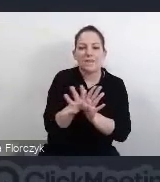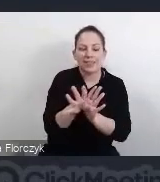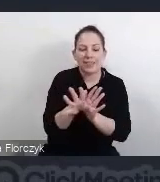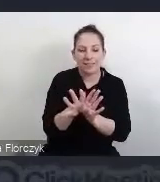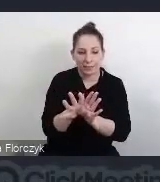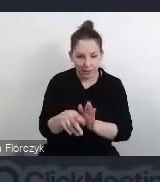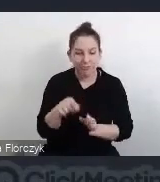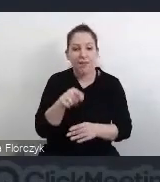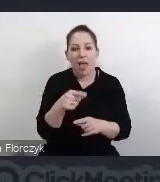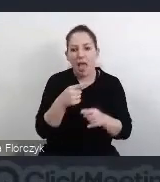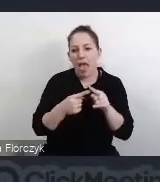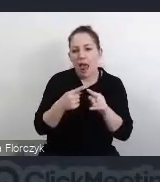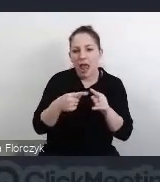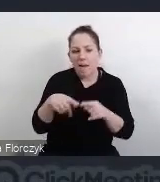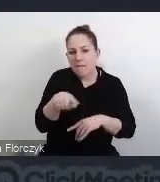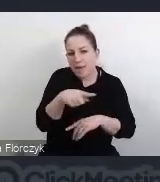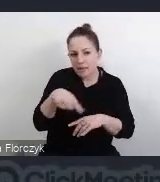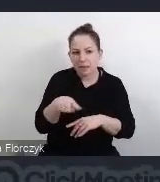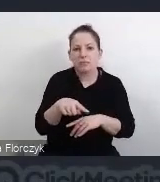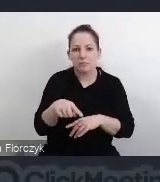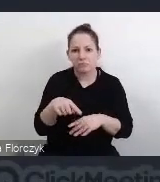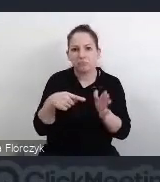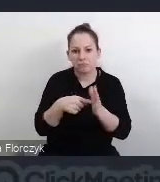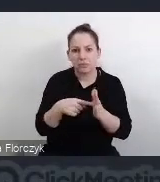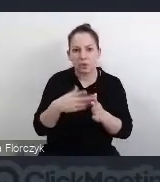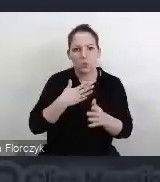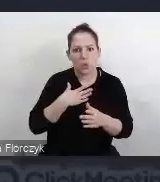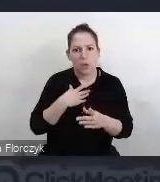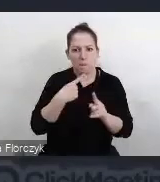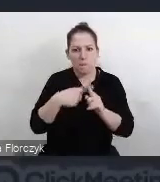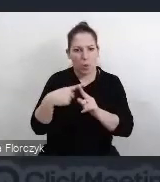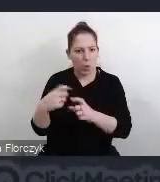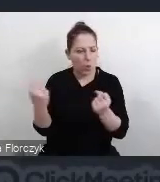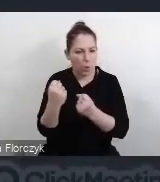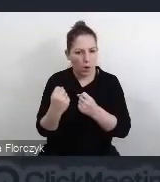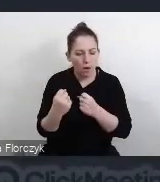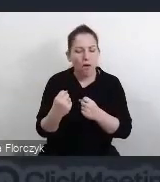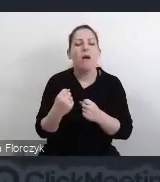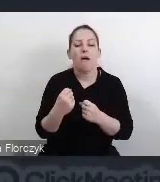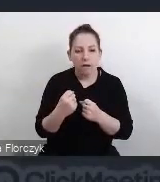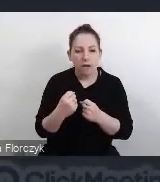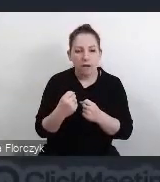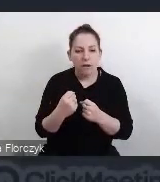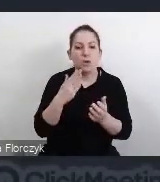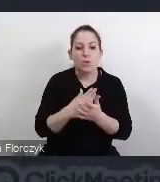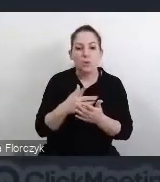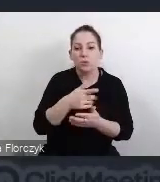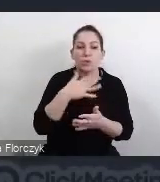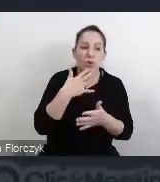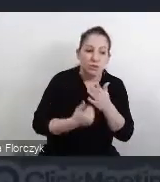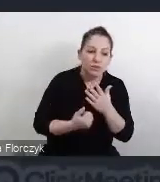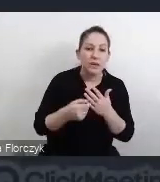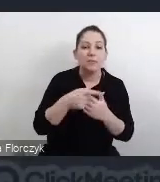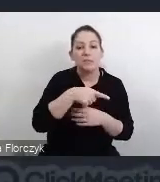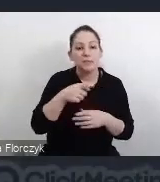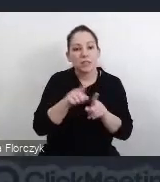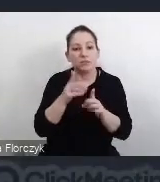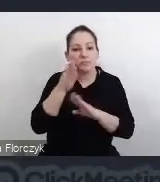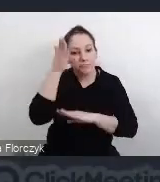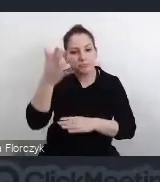argumenty, które przemawiają za nami i z których chcemy, czy już korzystamy, czy chcemy korzystać w